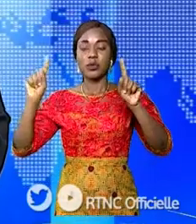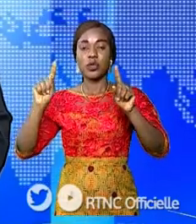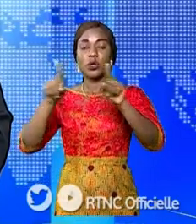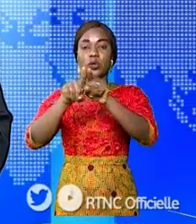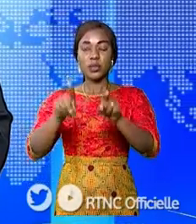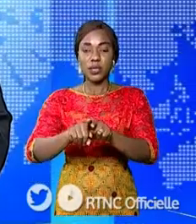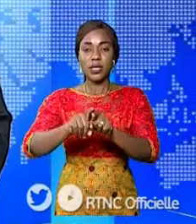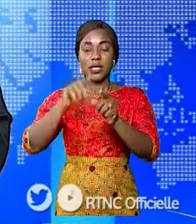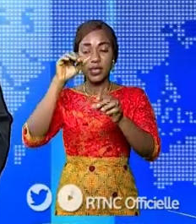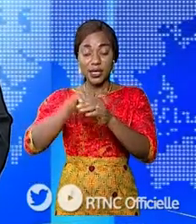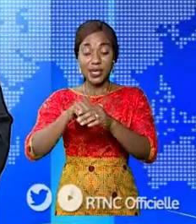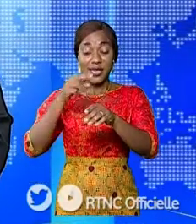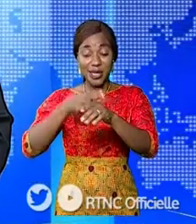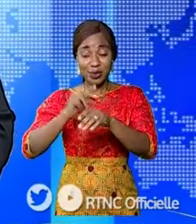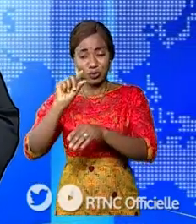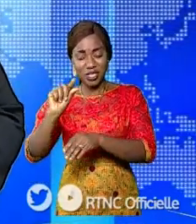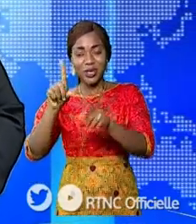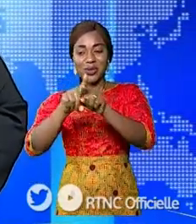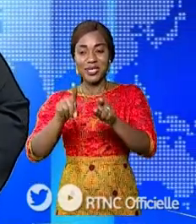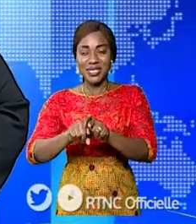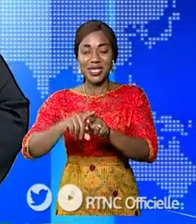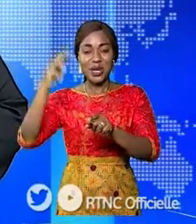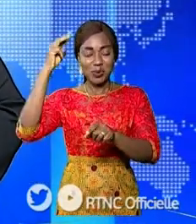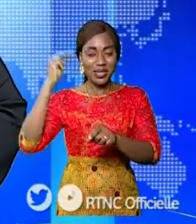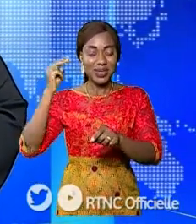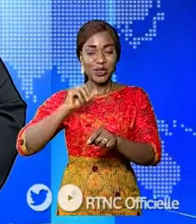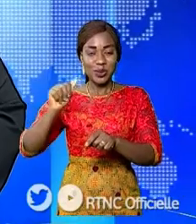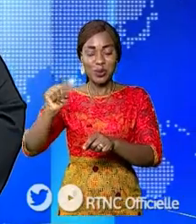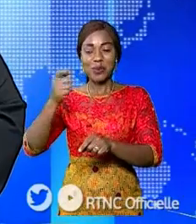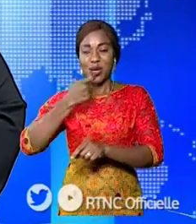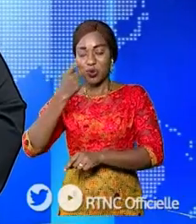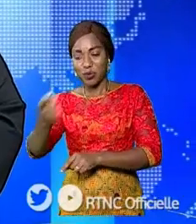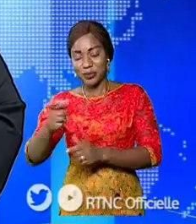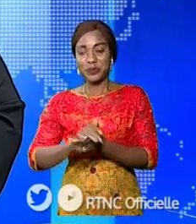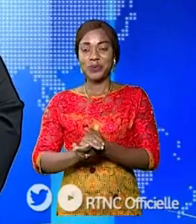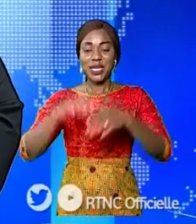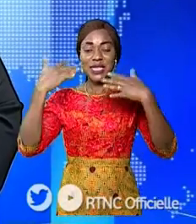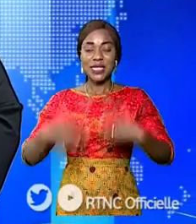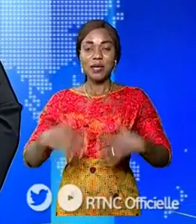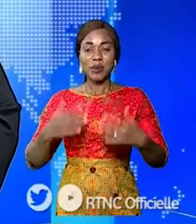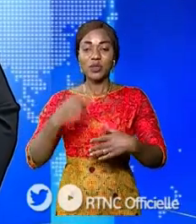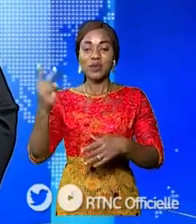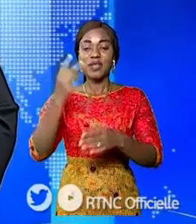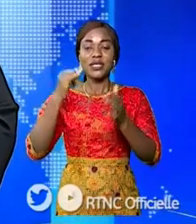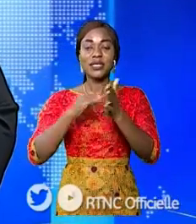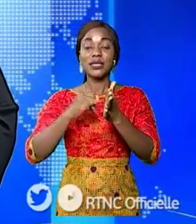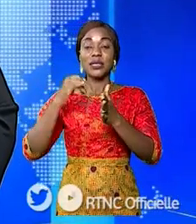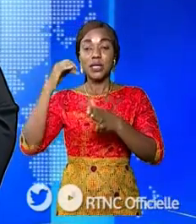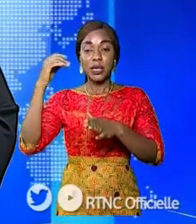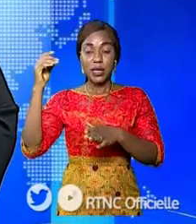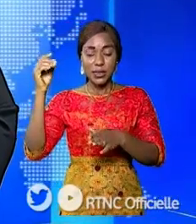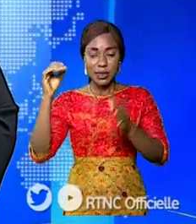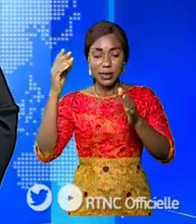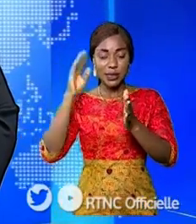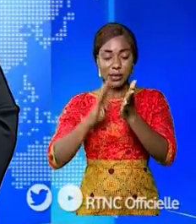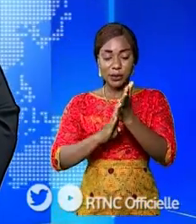seront connus dans quelques heures, annonce le ministre des tutelles. Célébration ce 26 septembre de la Journée mondiale